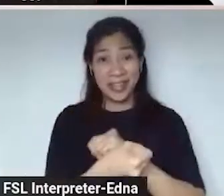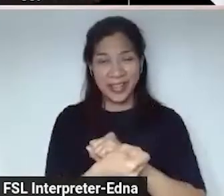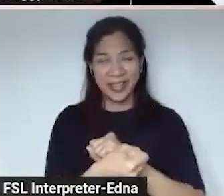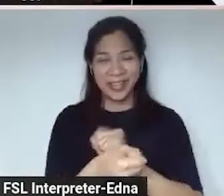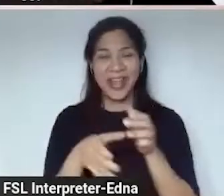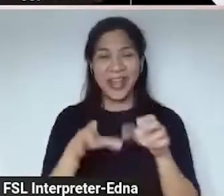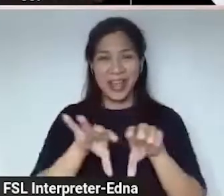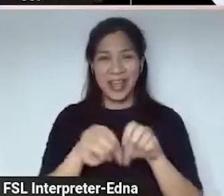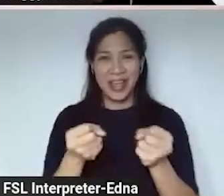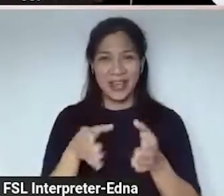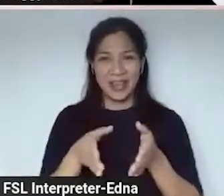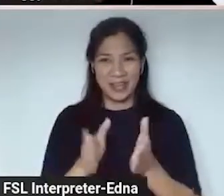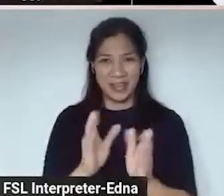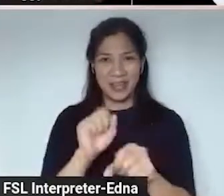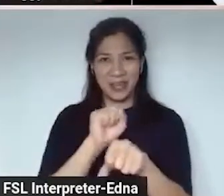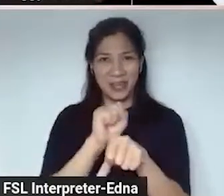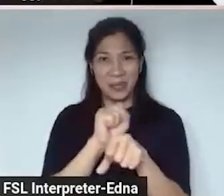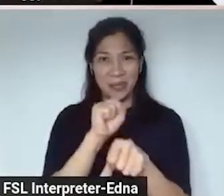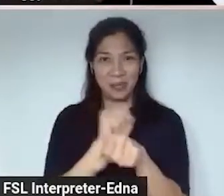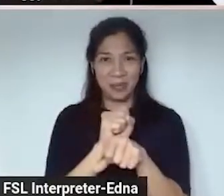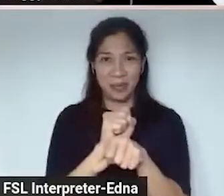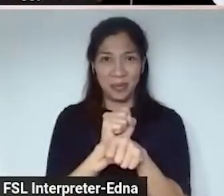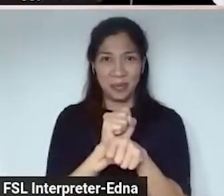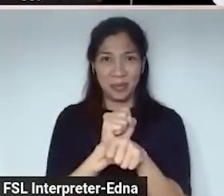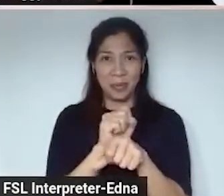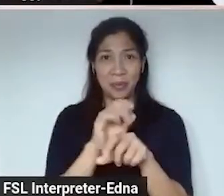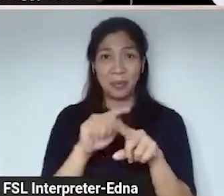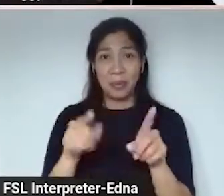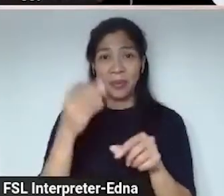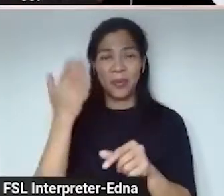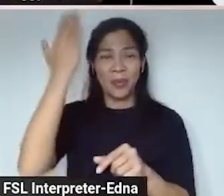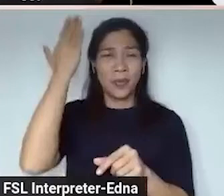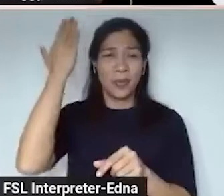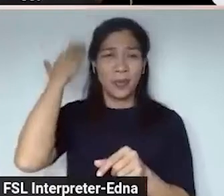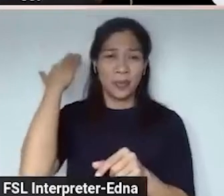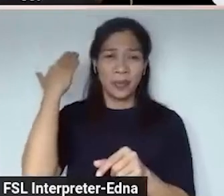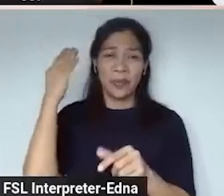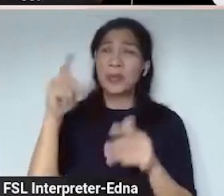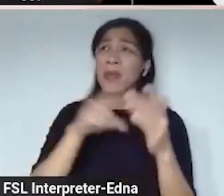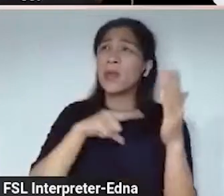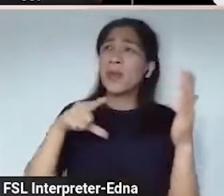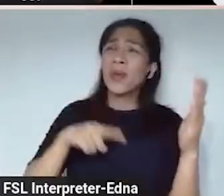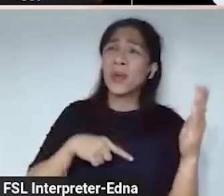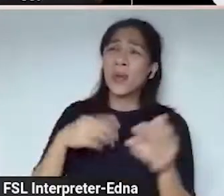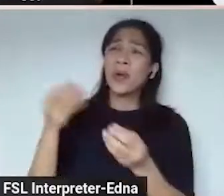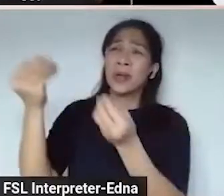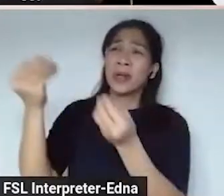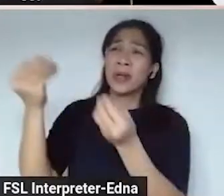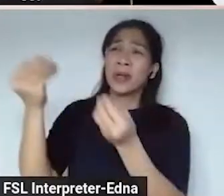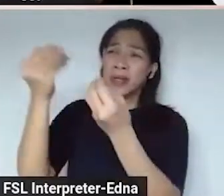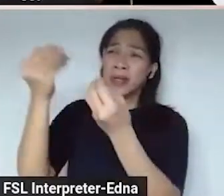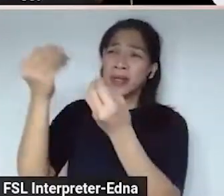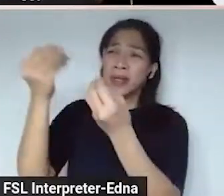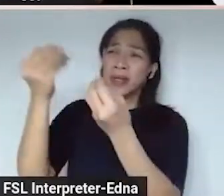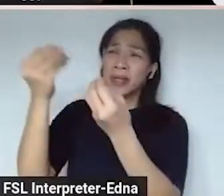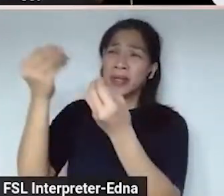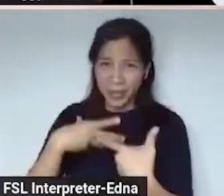years, Lord, bigyan mo naman ako ng ganito, ganyan. So,